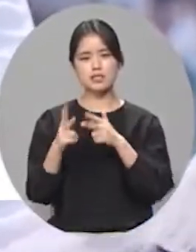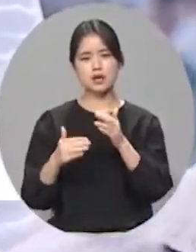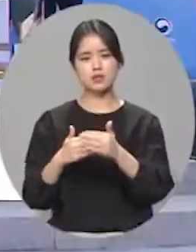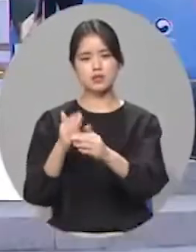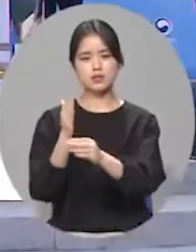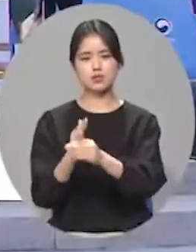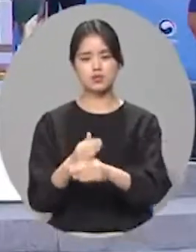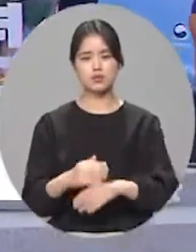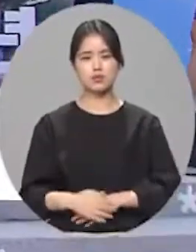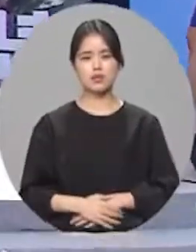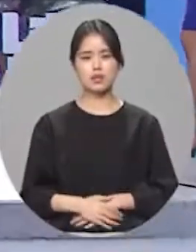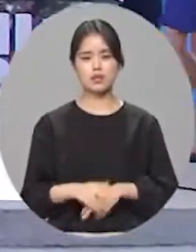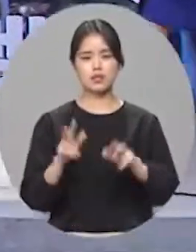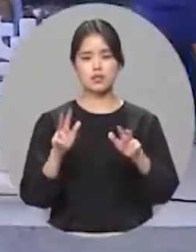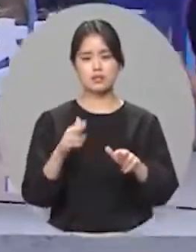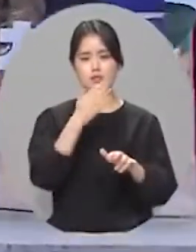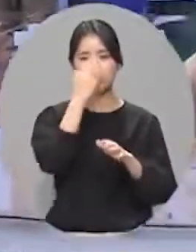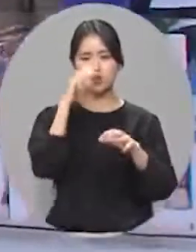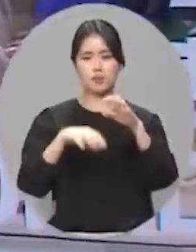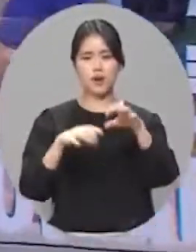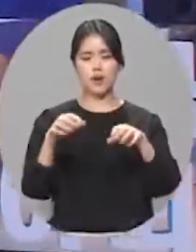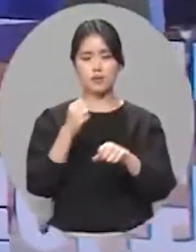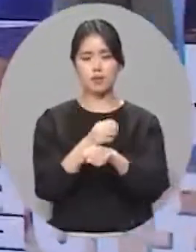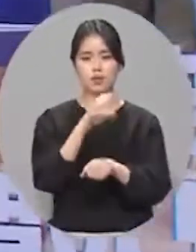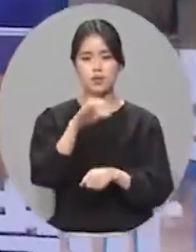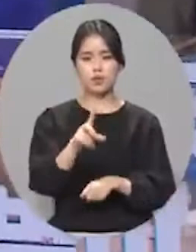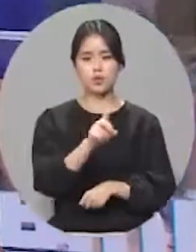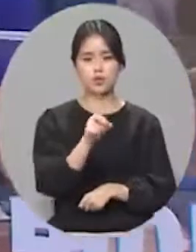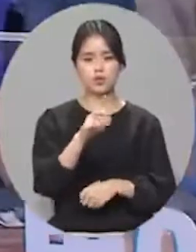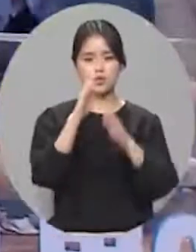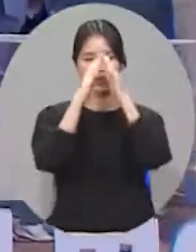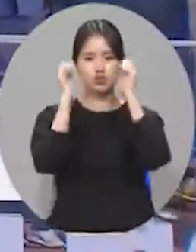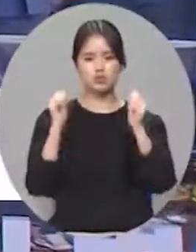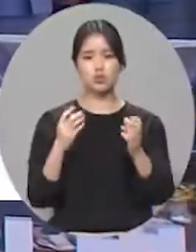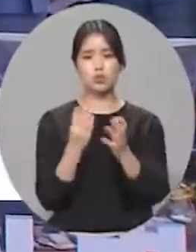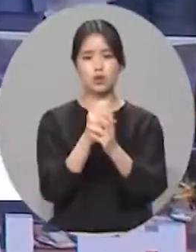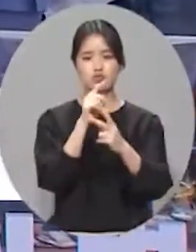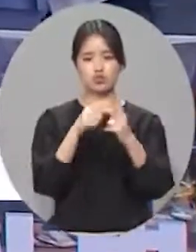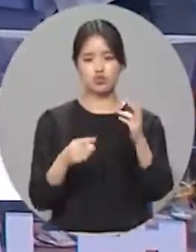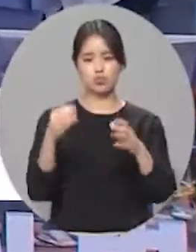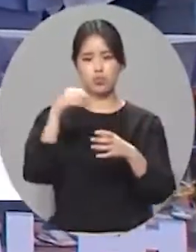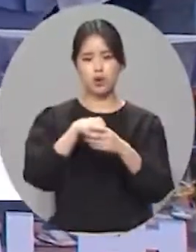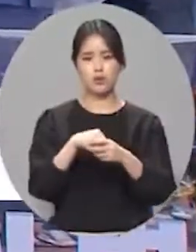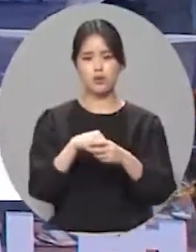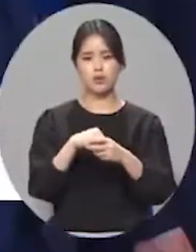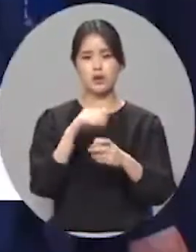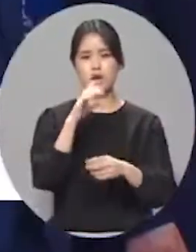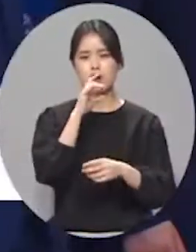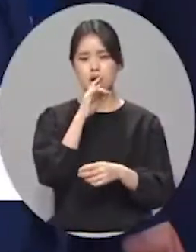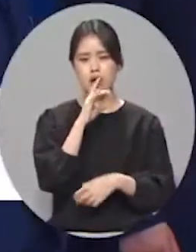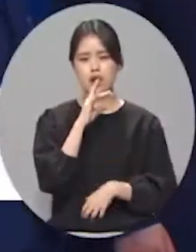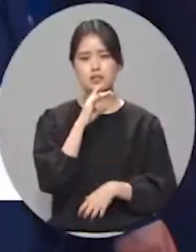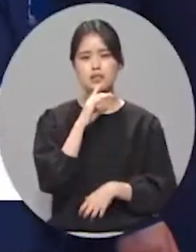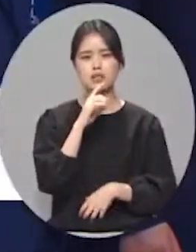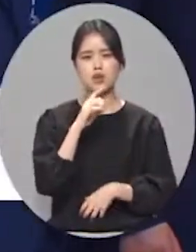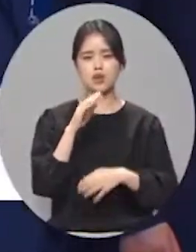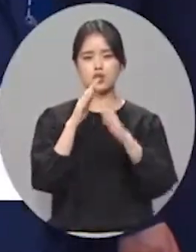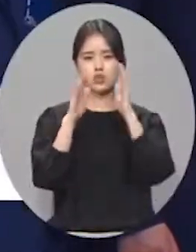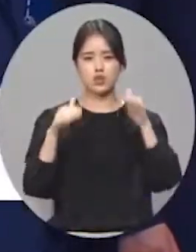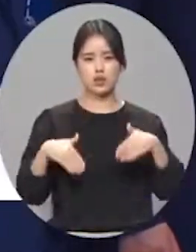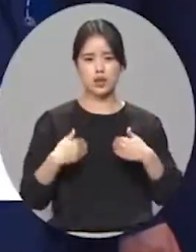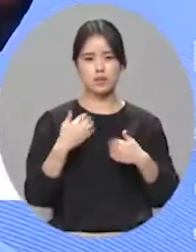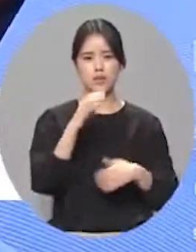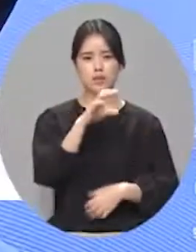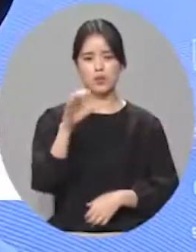있습니다. 현재 청년마을이 조성된 곳은 전북 완주를 포함해 강원 강릉, 전남 목포 등